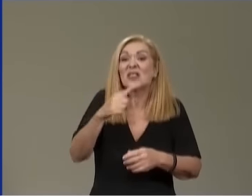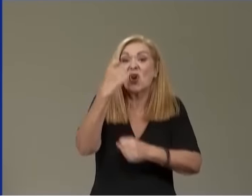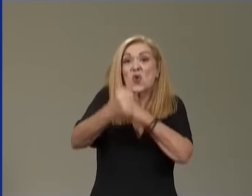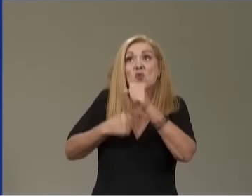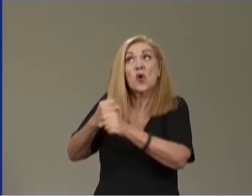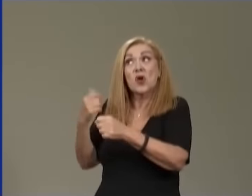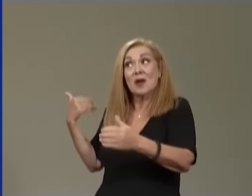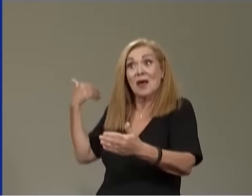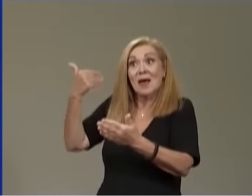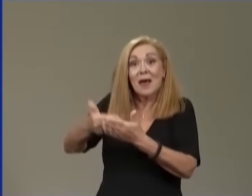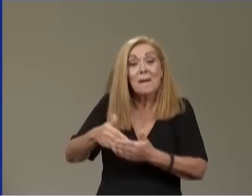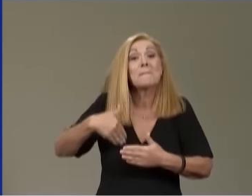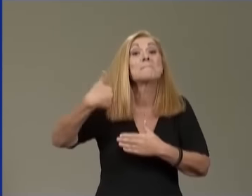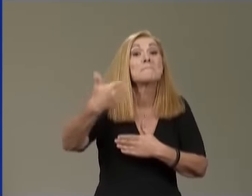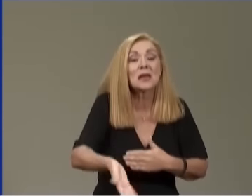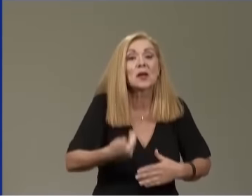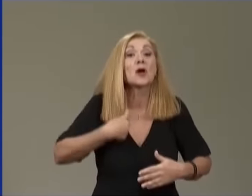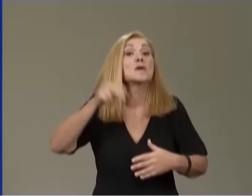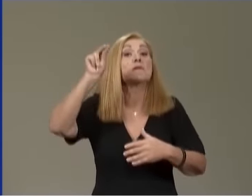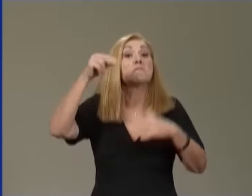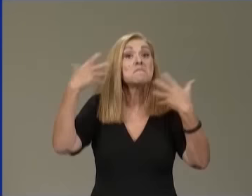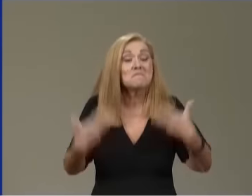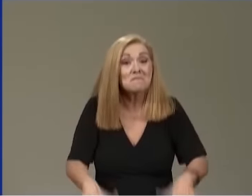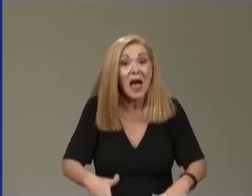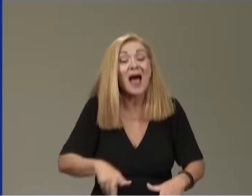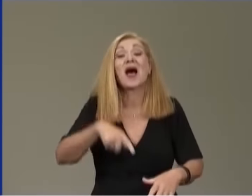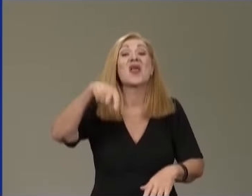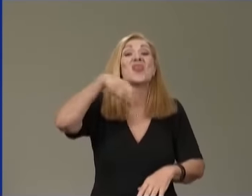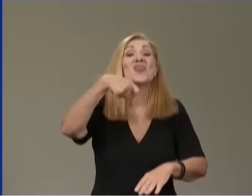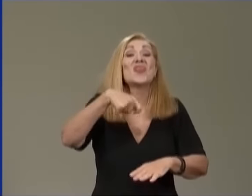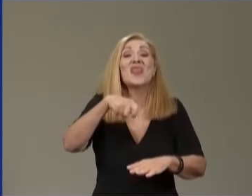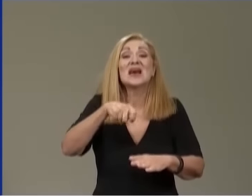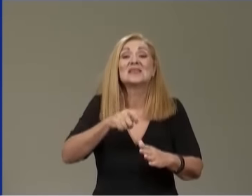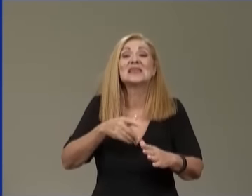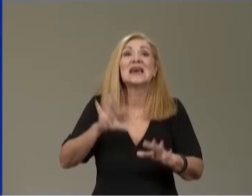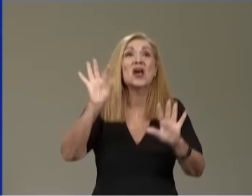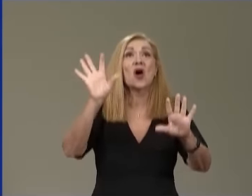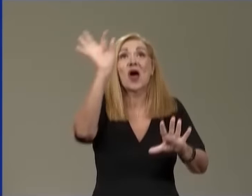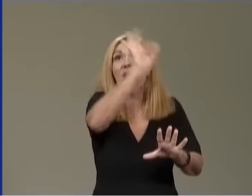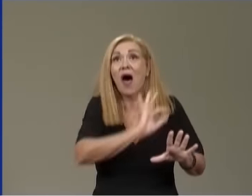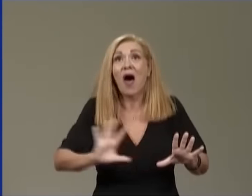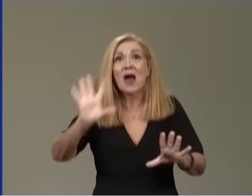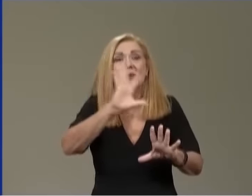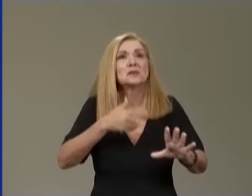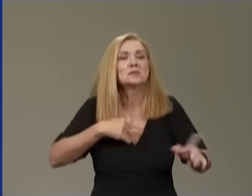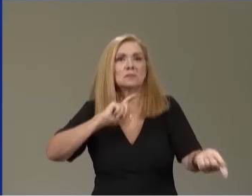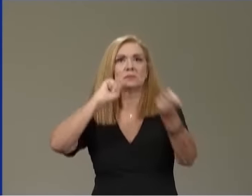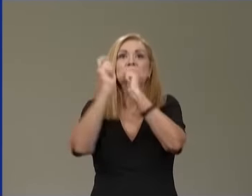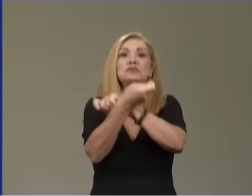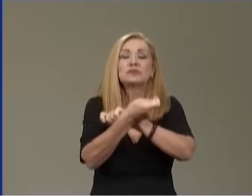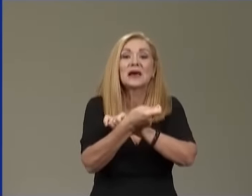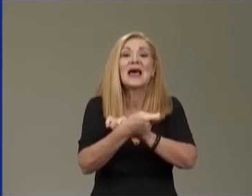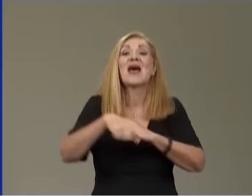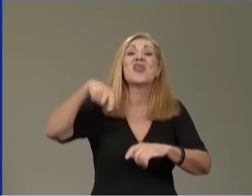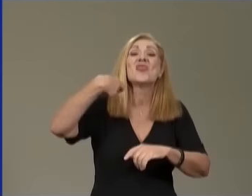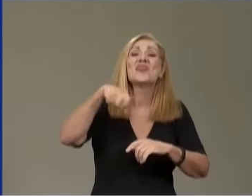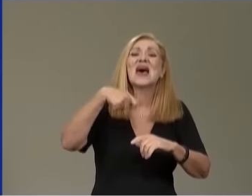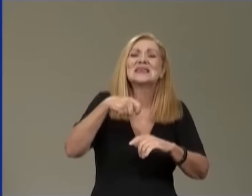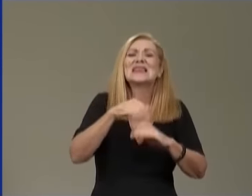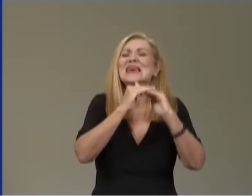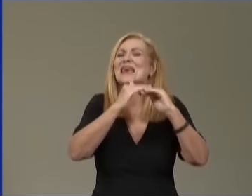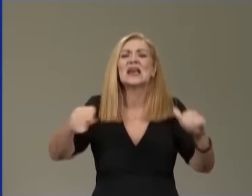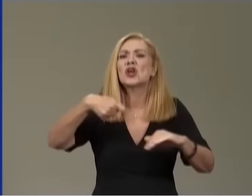δεσμευθεί, μετασχηματίστηκε ο δικαστικός χάρτης. Ενοποίησαμε τα ειρηνοδικεία και τα πρωτοδικεία σε ολόκληρη τη χώρα. Μια